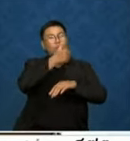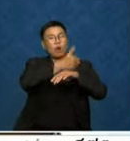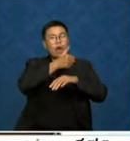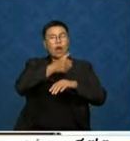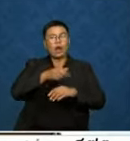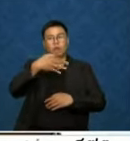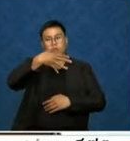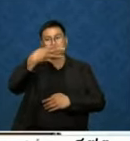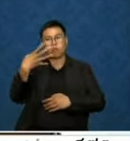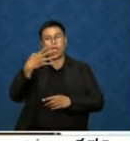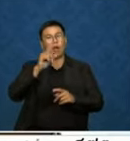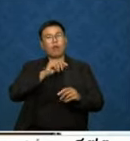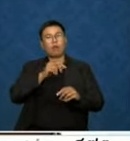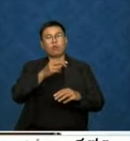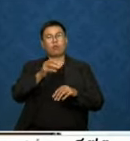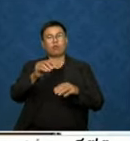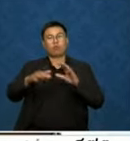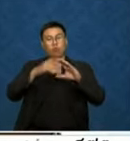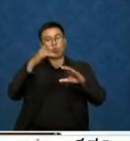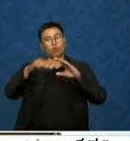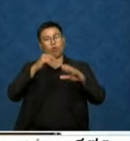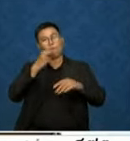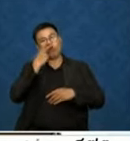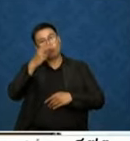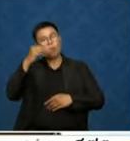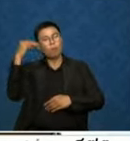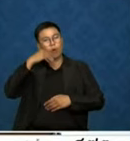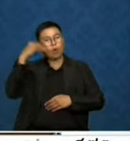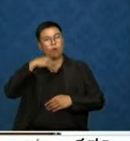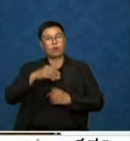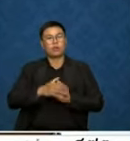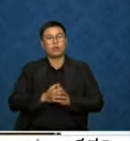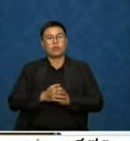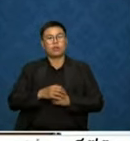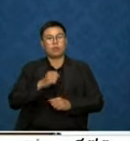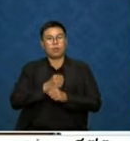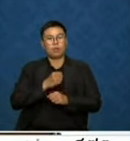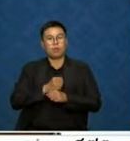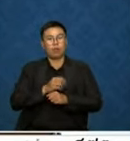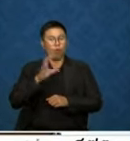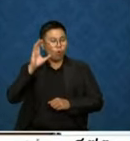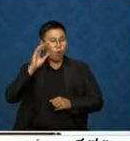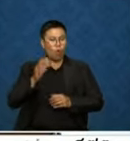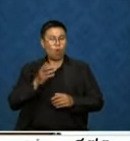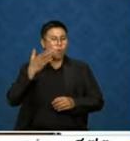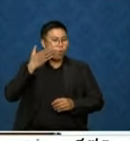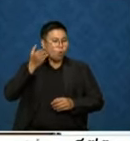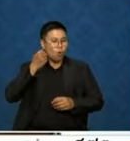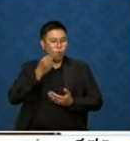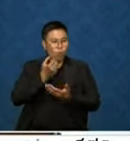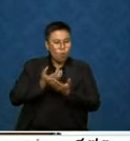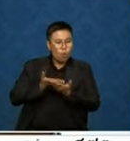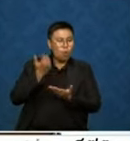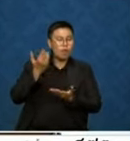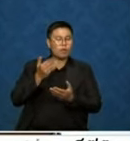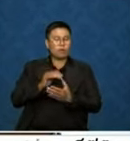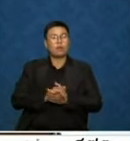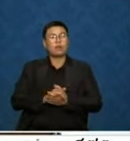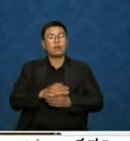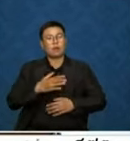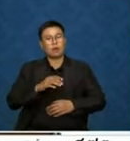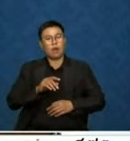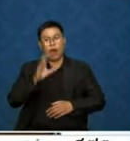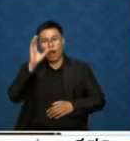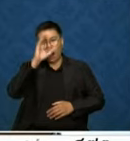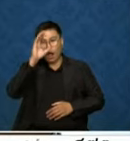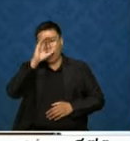าให้ดูอยู่เป็นประจำนะครับเป็นการสร้างแรงจูงใจอวดร่ำอวดรวยนะฮะเหมือนกับว่าห